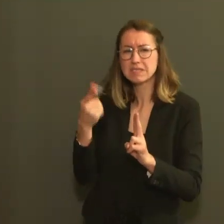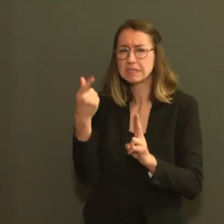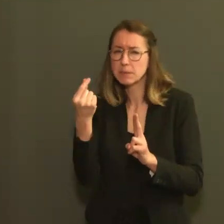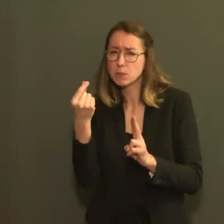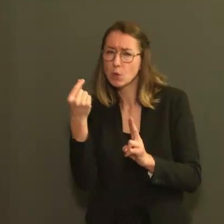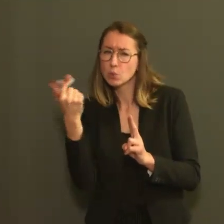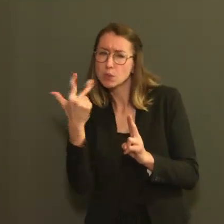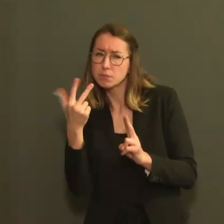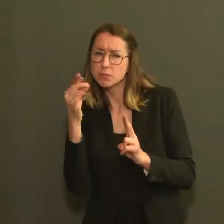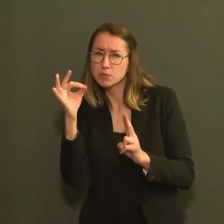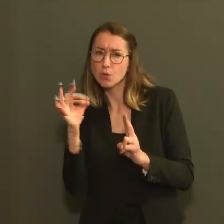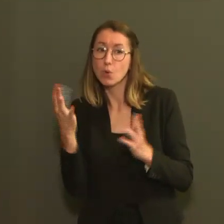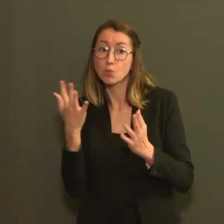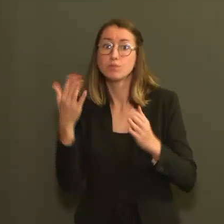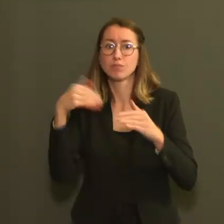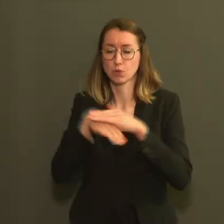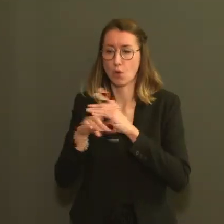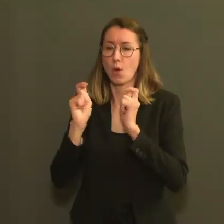à l'hôpital.